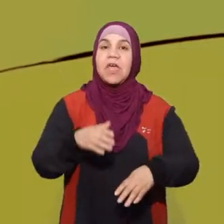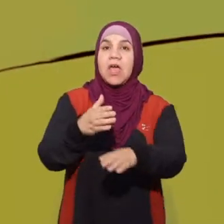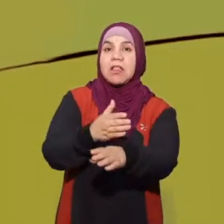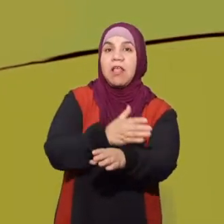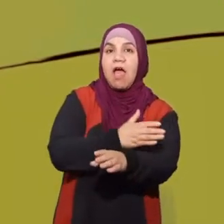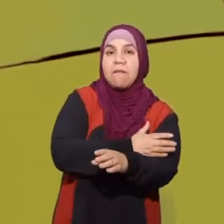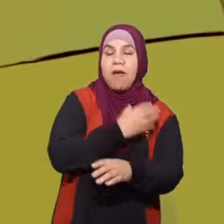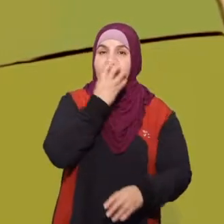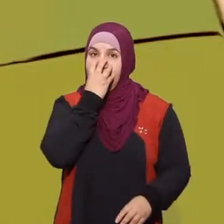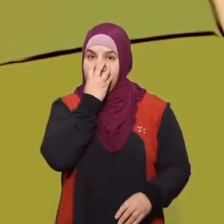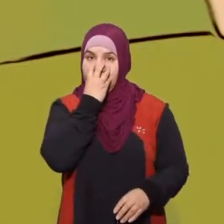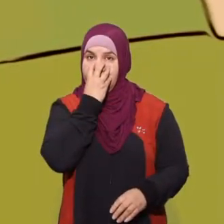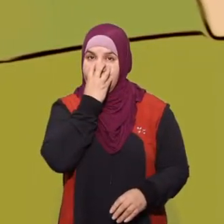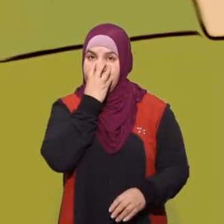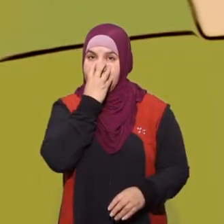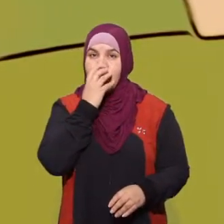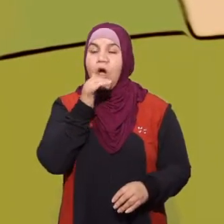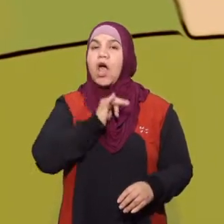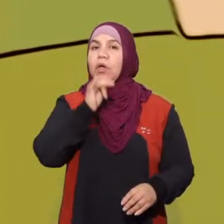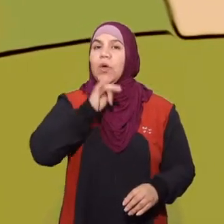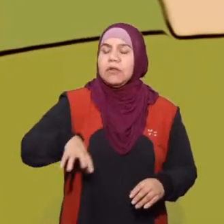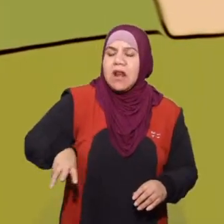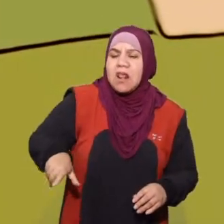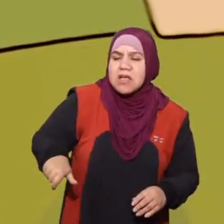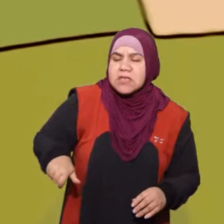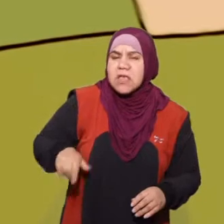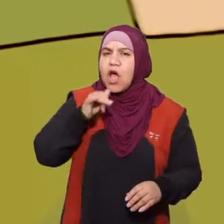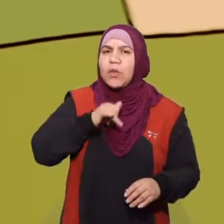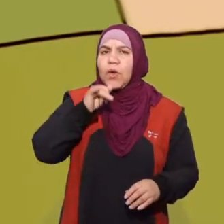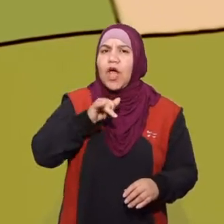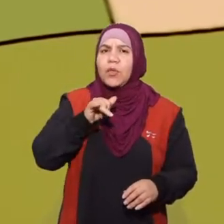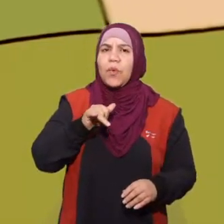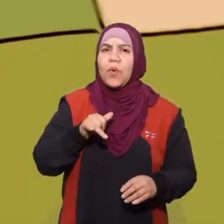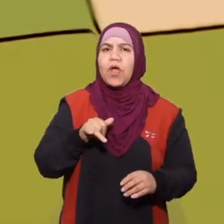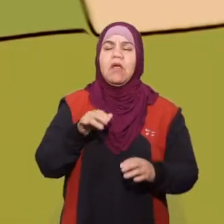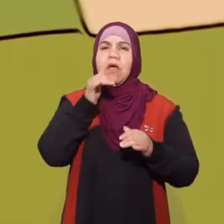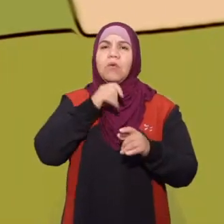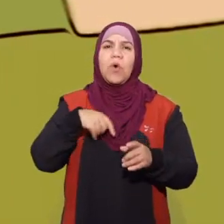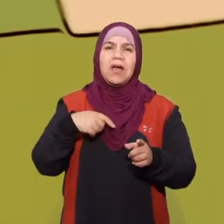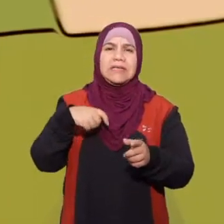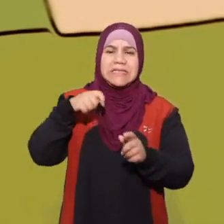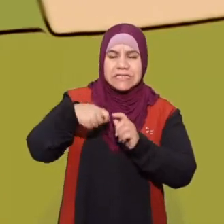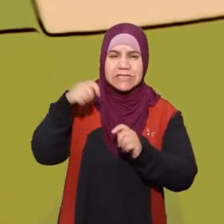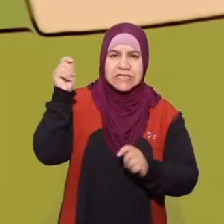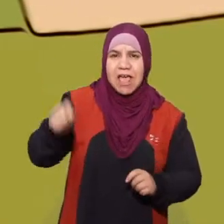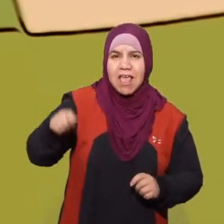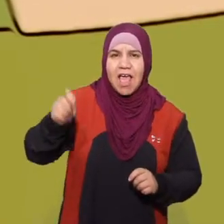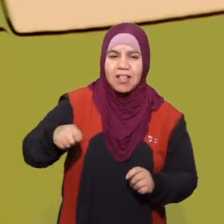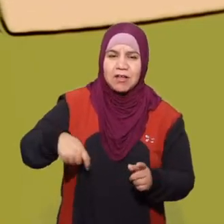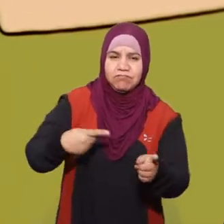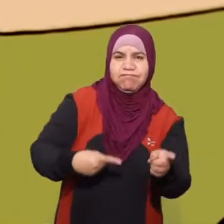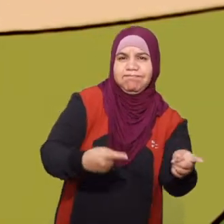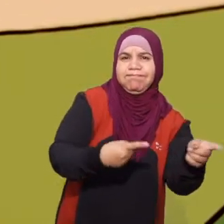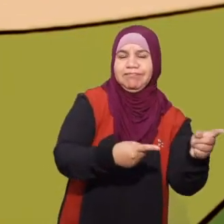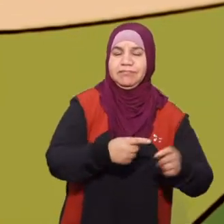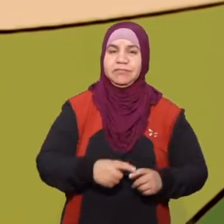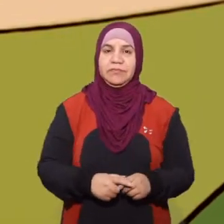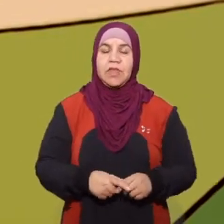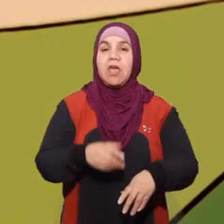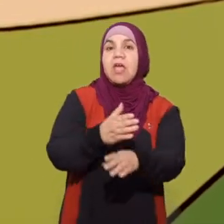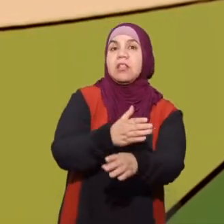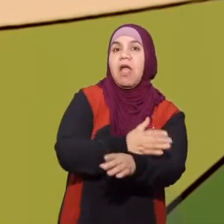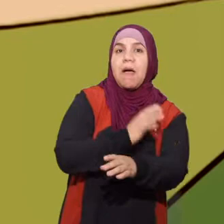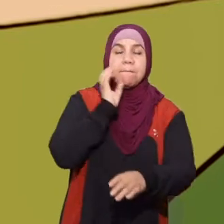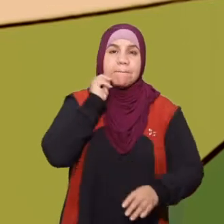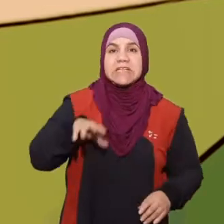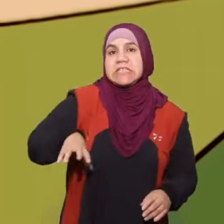تعب الذئب من العيش لصاً مطارداً ومن الرعاة الذين يطاردونه بالعصي أو البنادق.